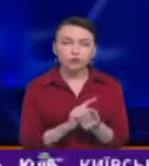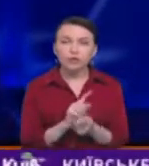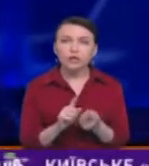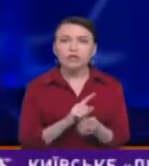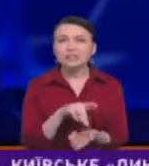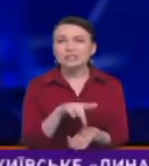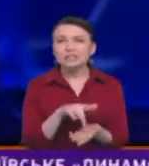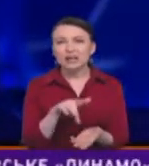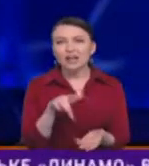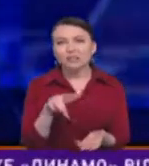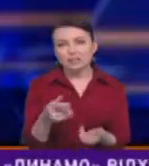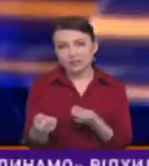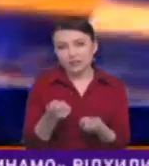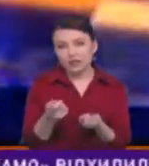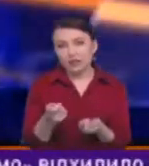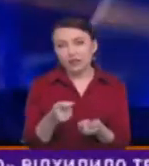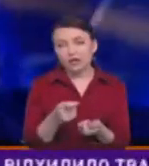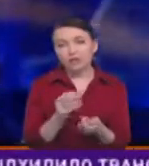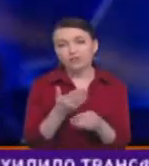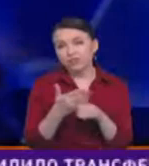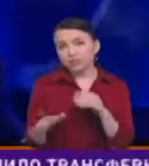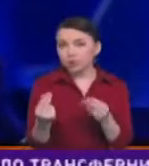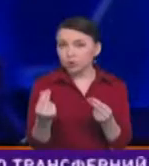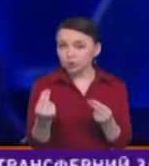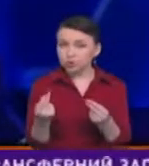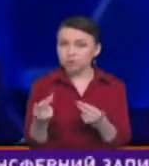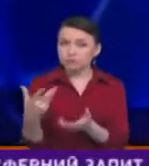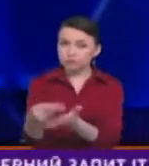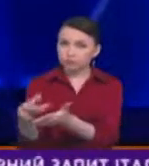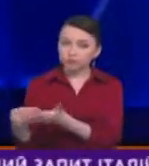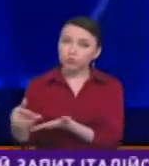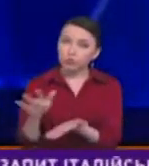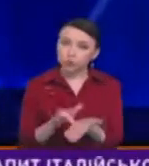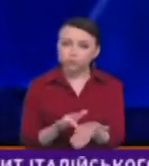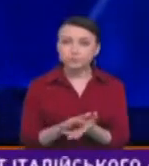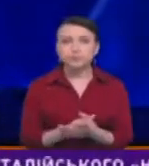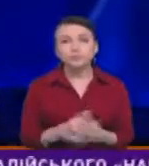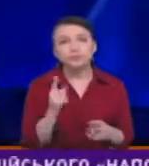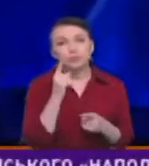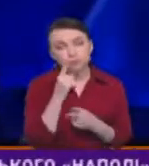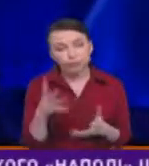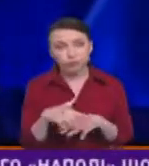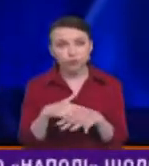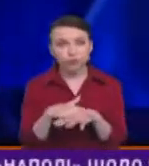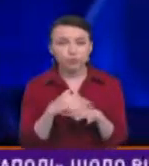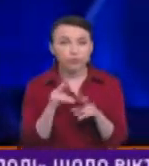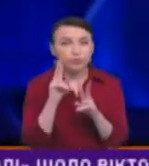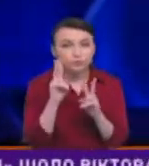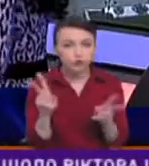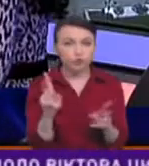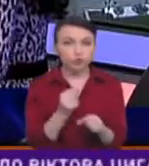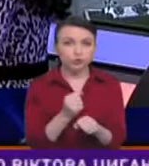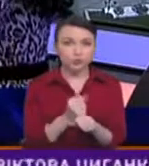На місця віддані значні кошти. Більшість громад поки що ще навчається і не знає, що з ними робити. Поклали собі